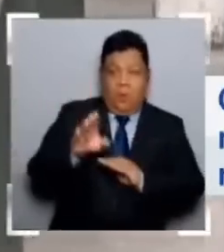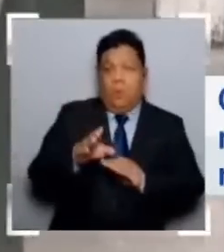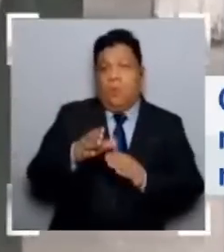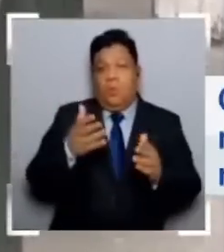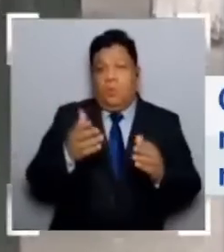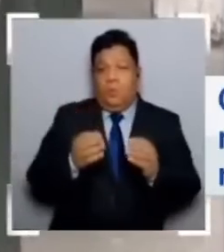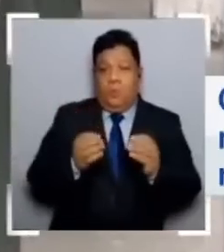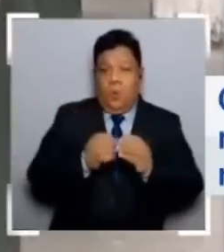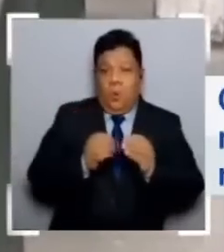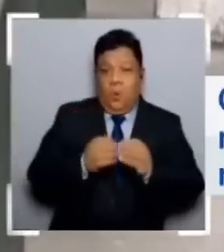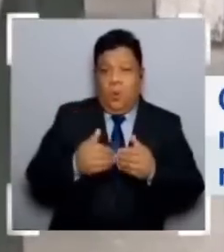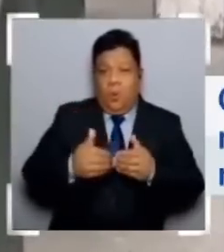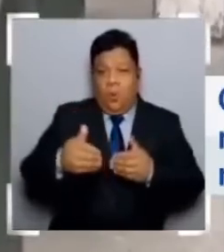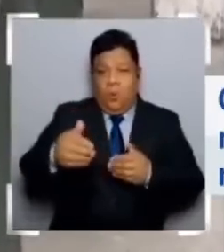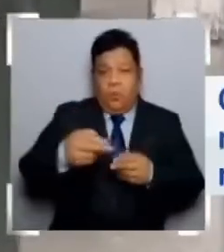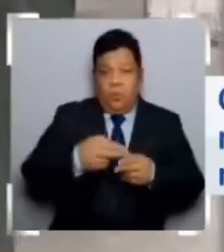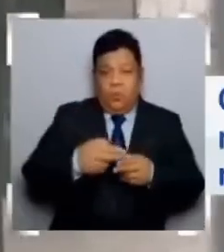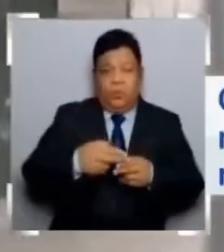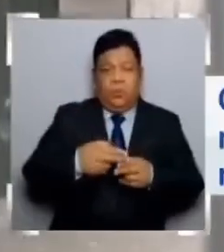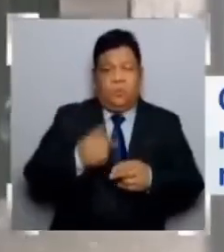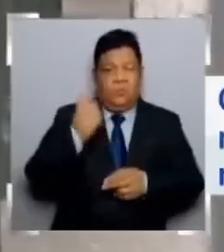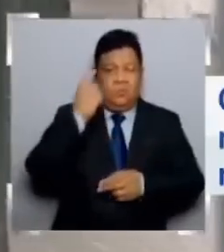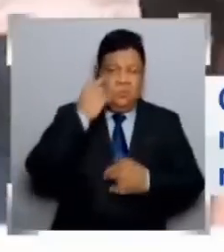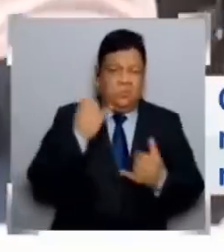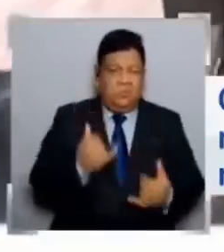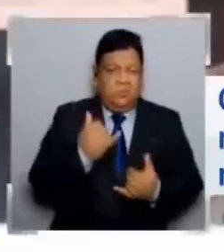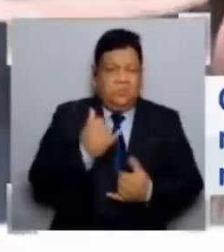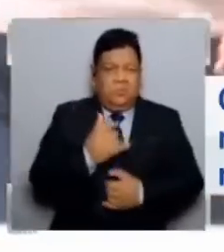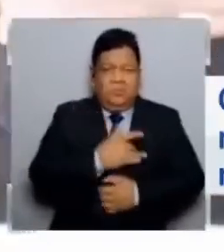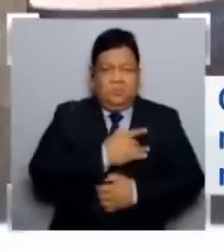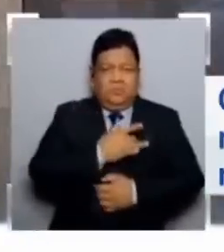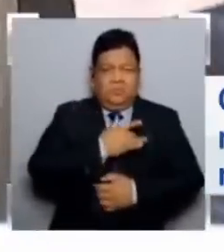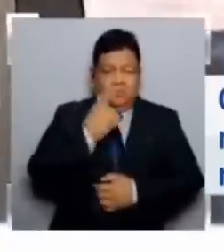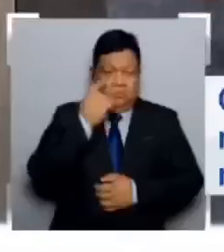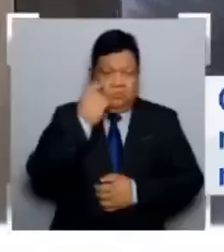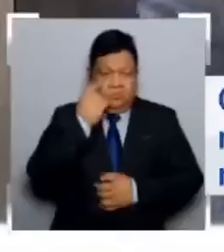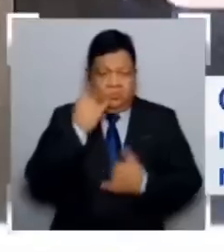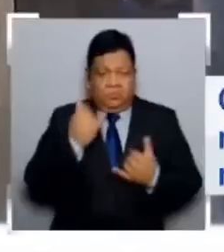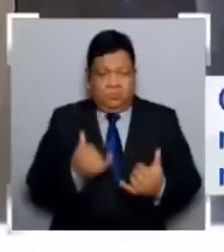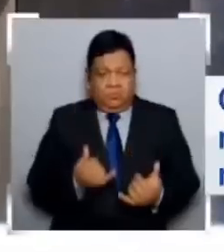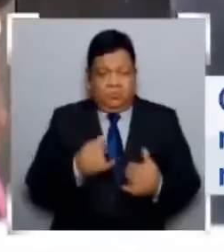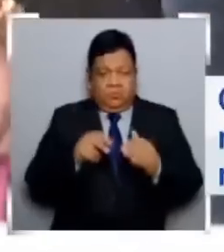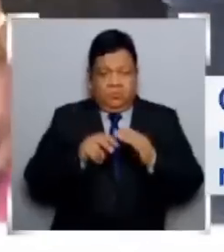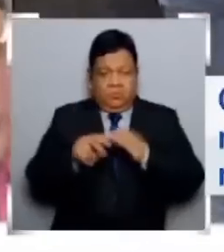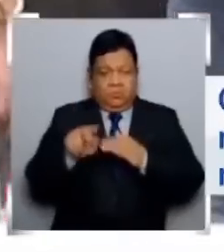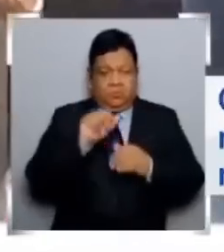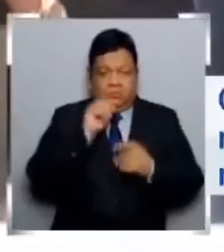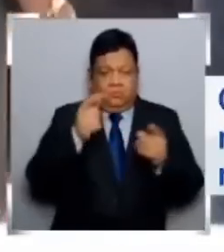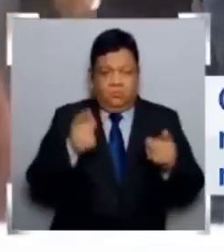days. Sa tingin ko po ay mukhang hindi naman siguro mangyayari